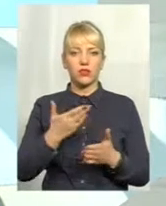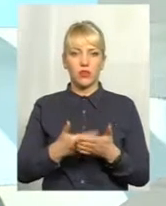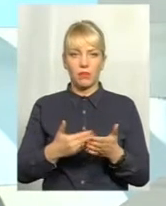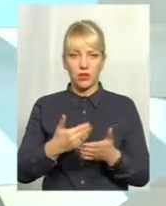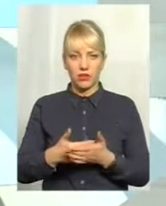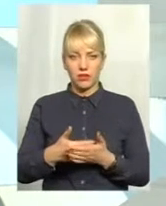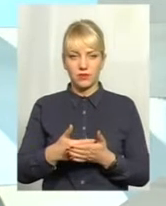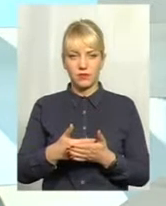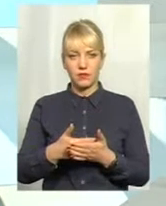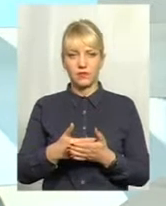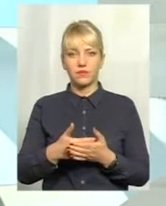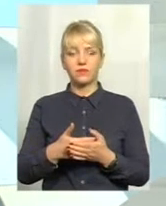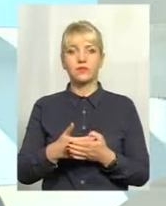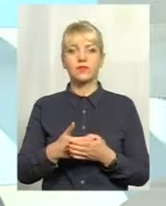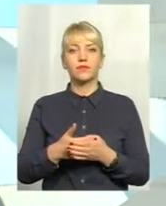прикладу,